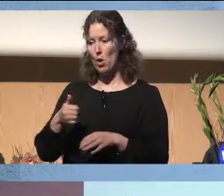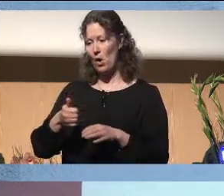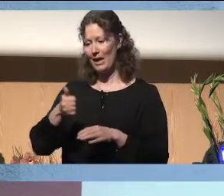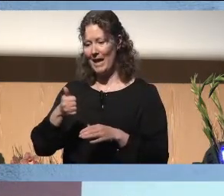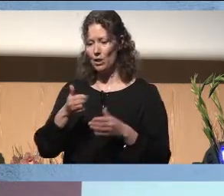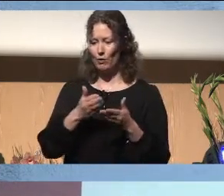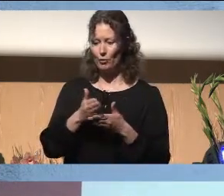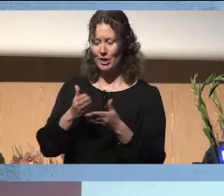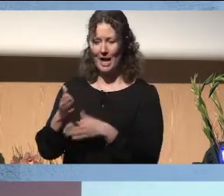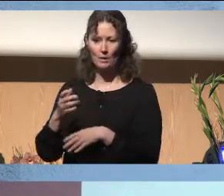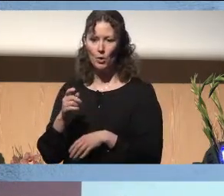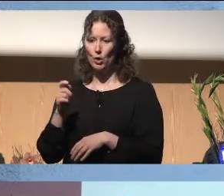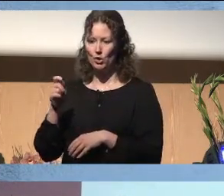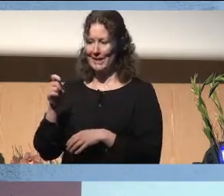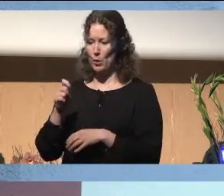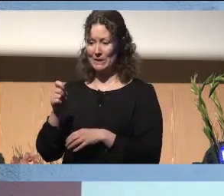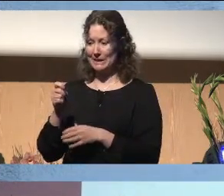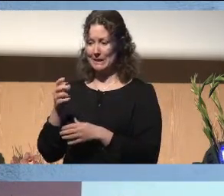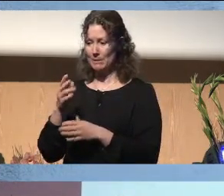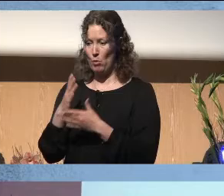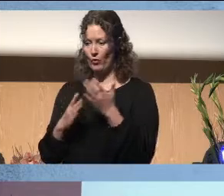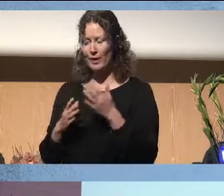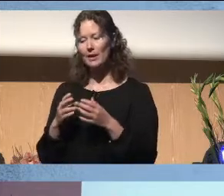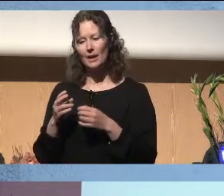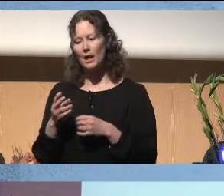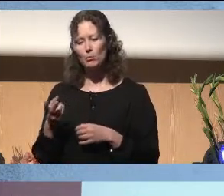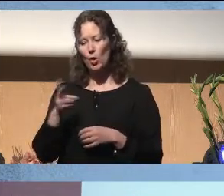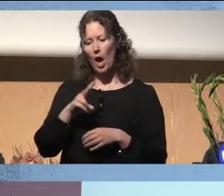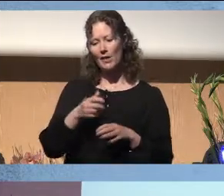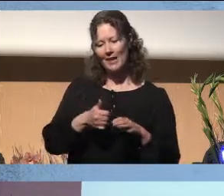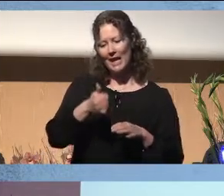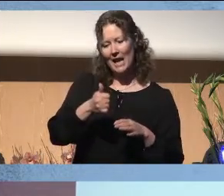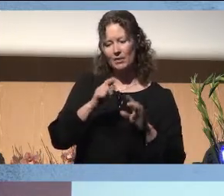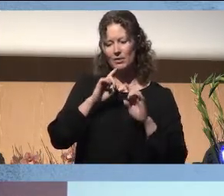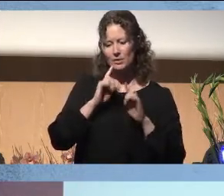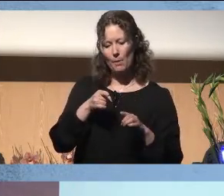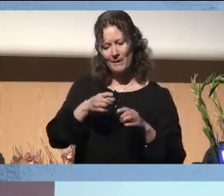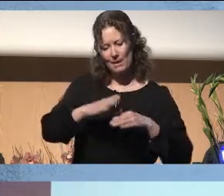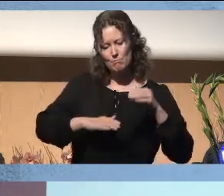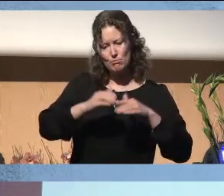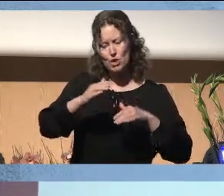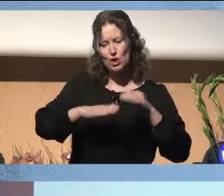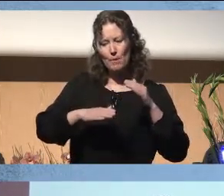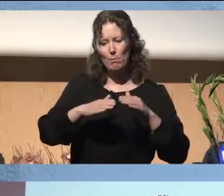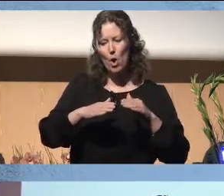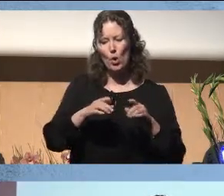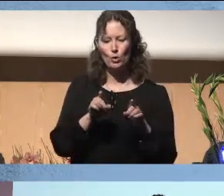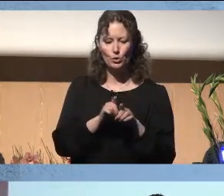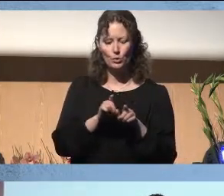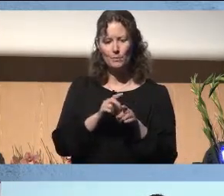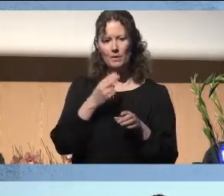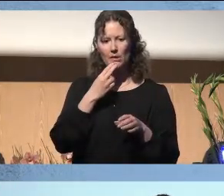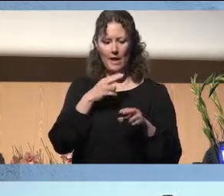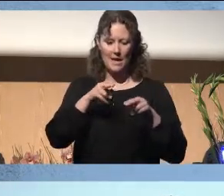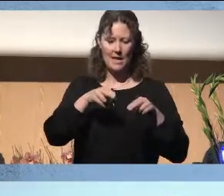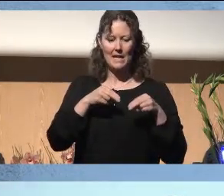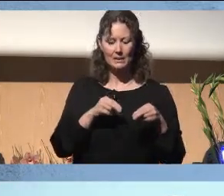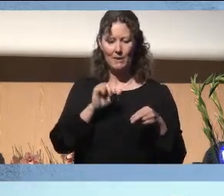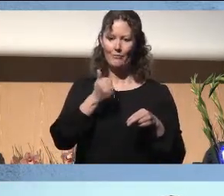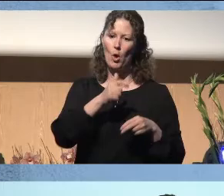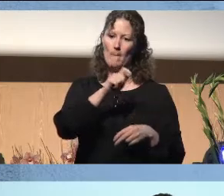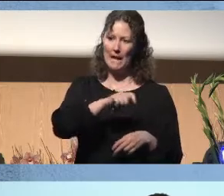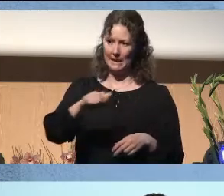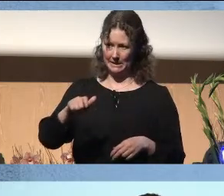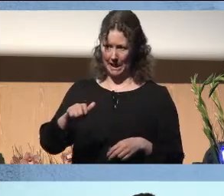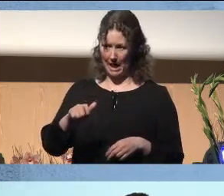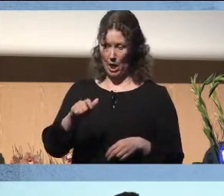ett tayloristiskt sätt, utan det måste till ett annat ledarskap som bygger på en värdering som heter respekten för människan.